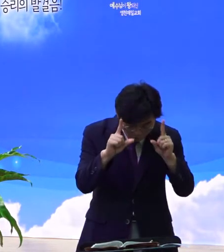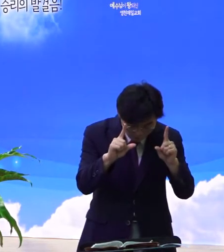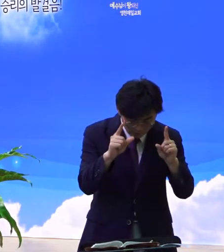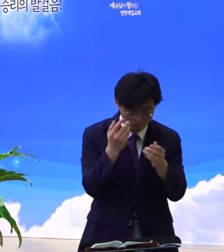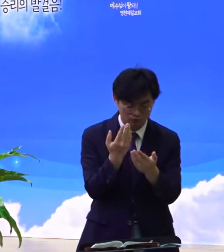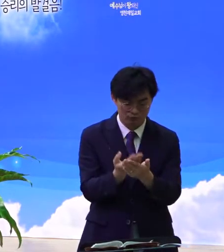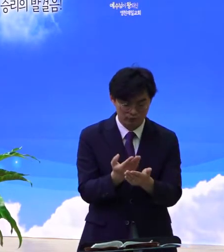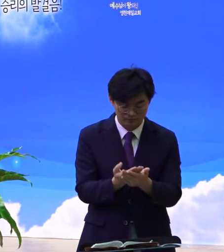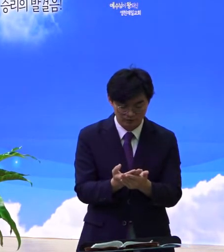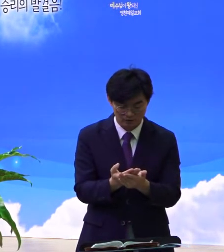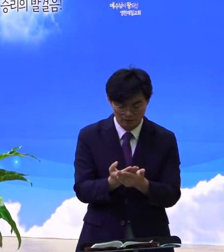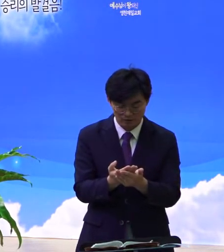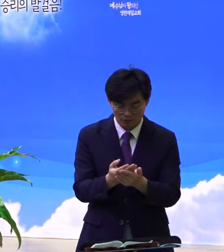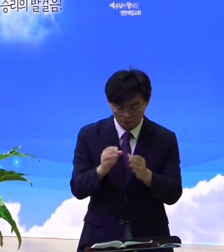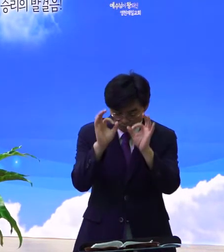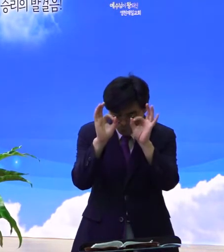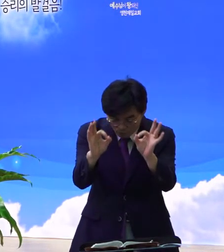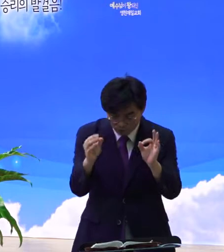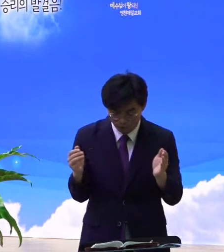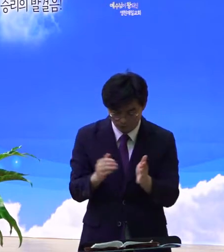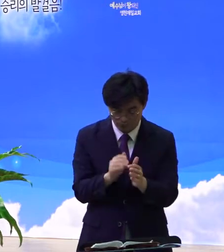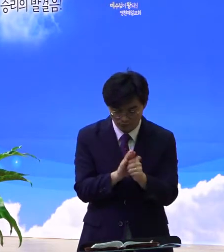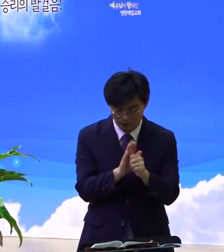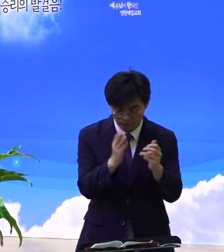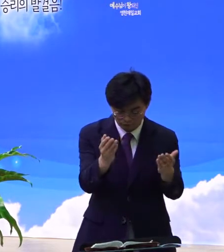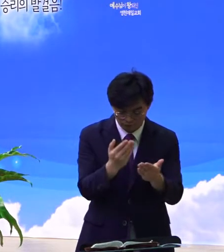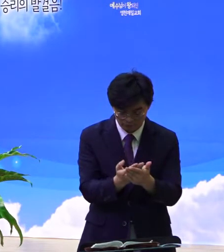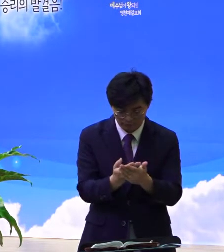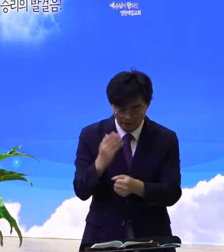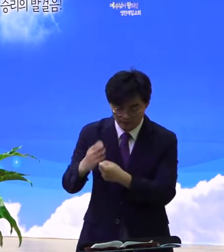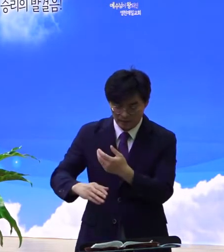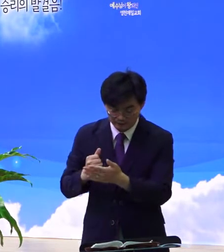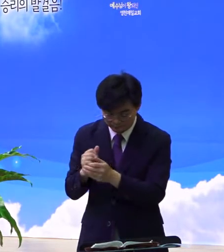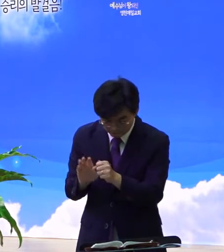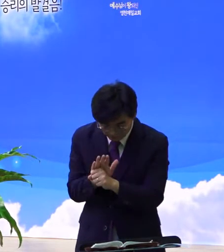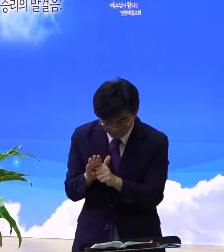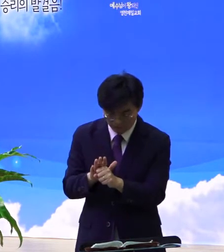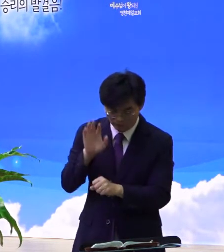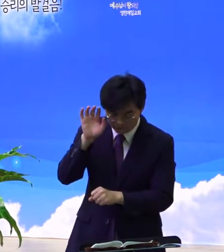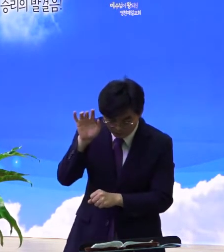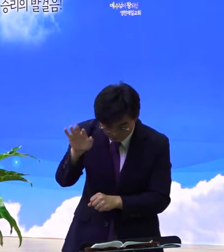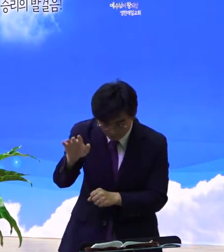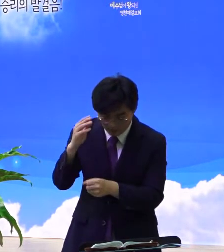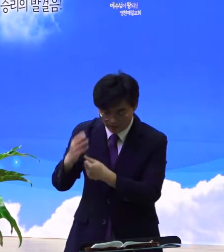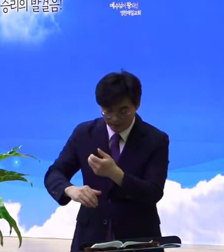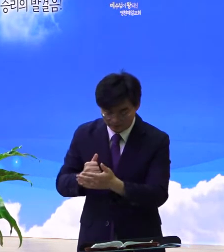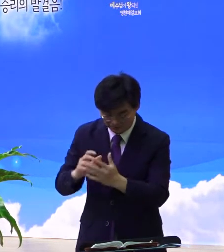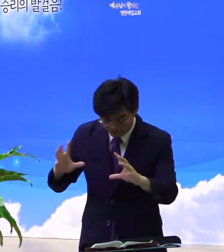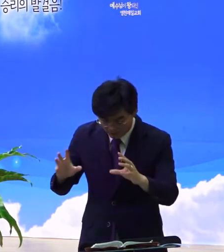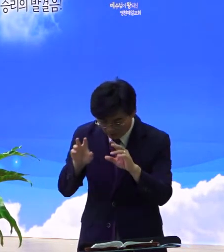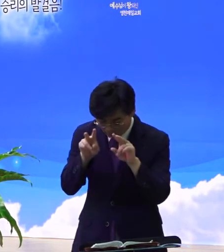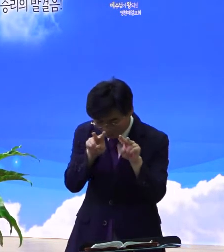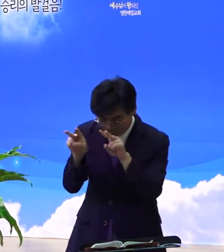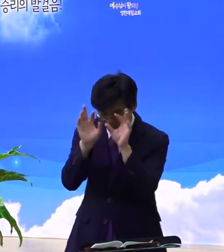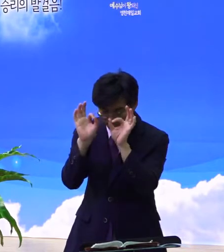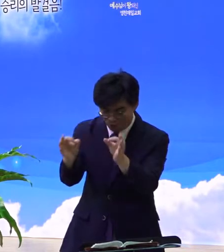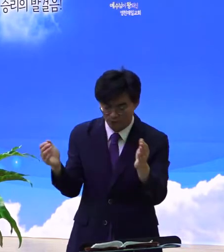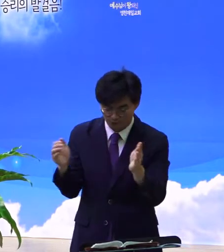하나님을 사랑하며 하나님을 사모하게 하시고 하나님의 생각을 깨달아 알고 하나님의 길을 보게 하여 주셔서 주님이